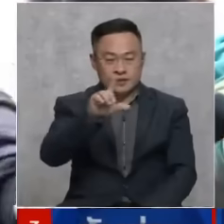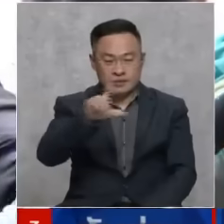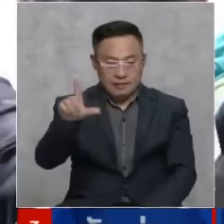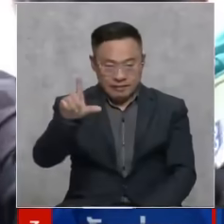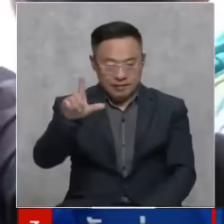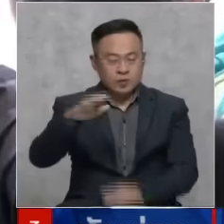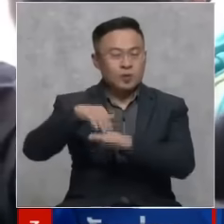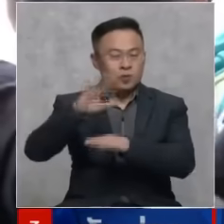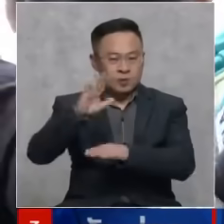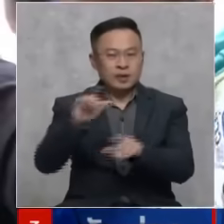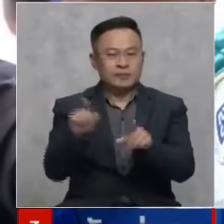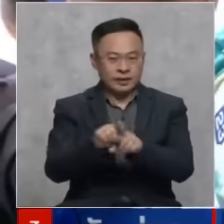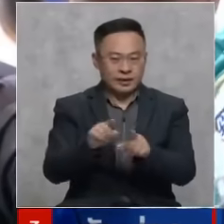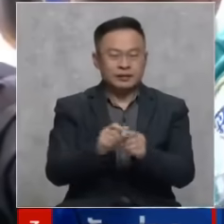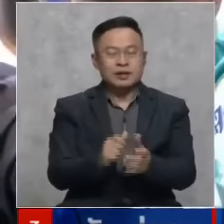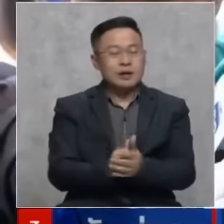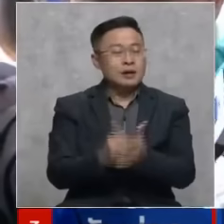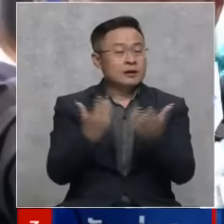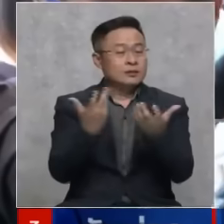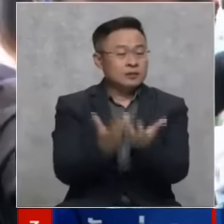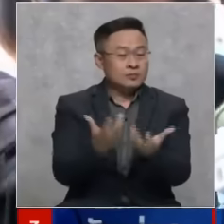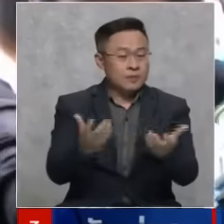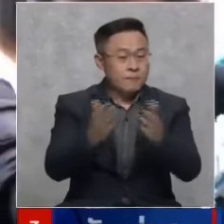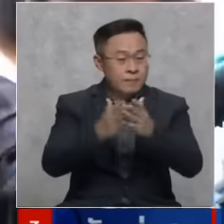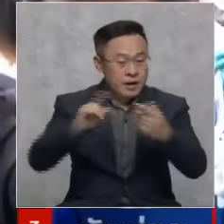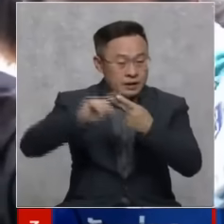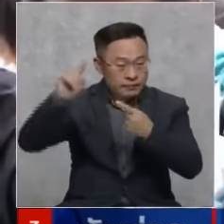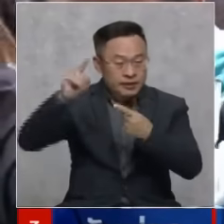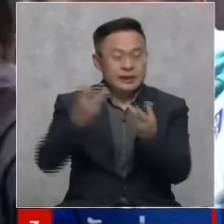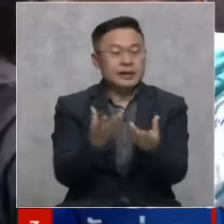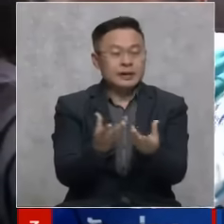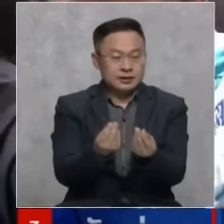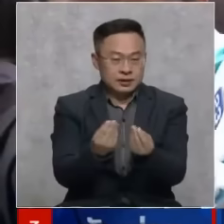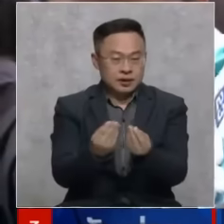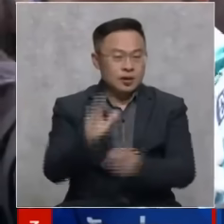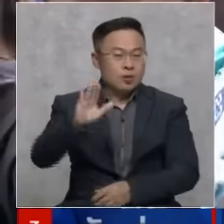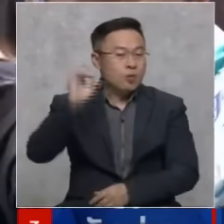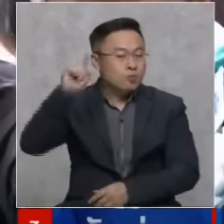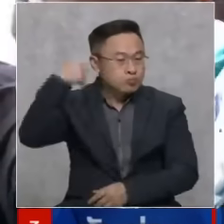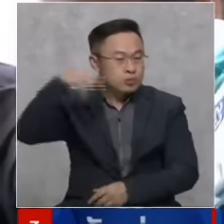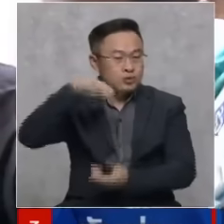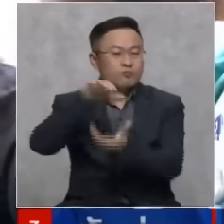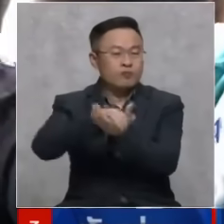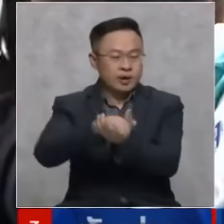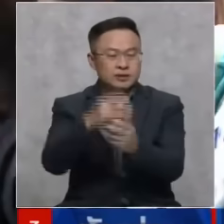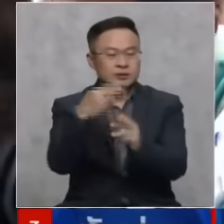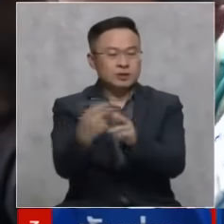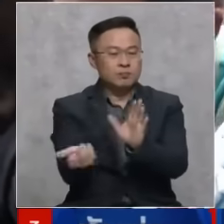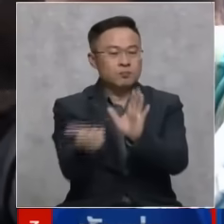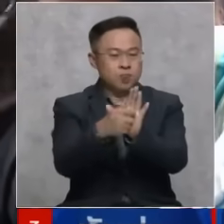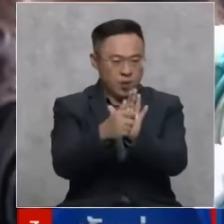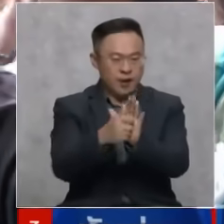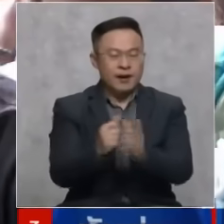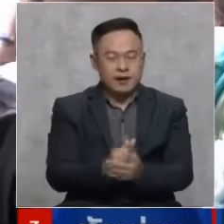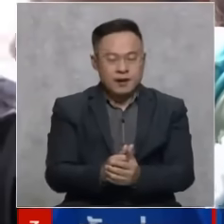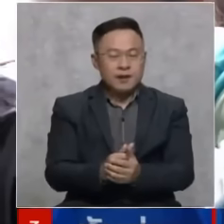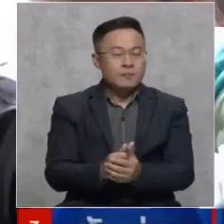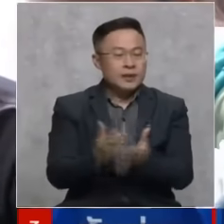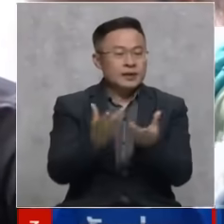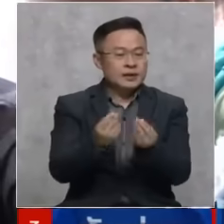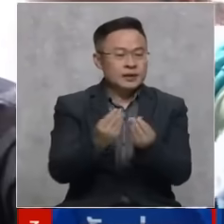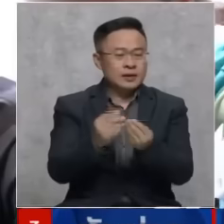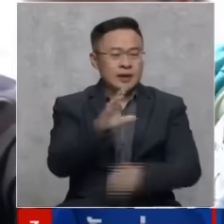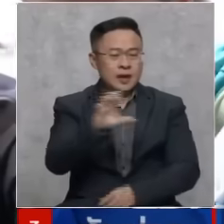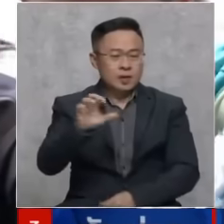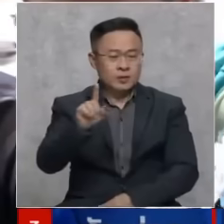551,393,408 บาททรัพย์สินส่วนใหญ่เป็นที่ดินค่ะและก็เป็นที่ดินของภรรยาคู่สมรสเนี่ยนะคะมูลค่าเนี่ยมากถึง501ล้านคุณผู้